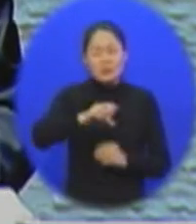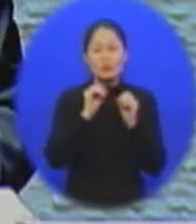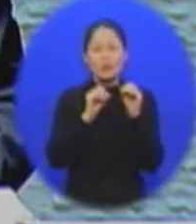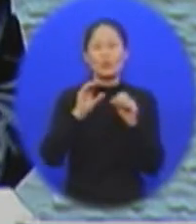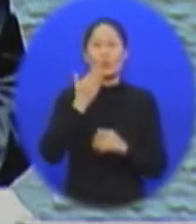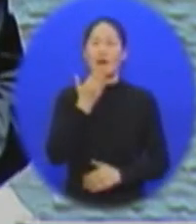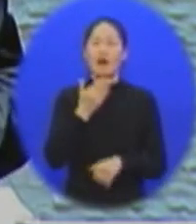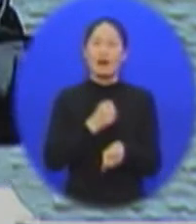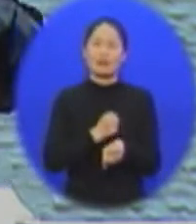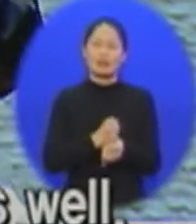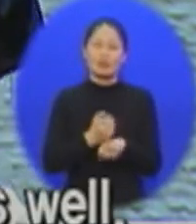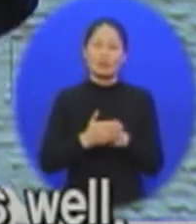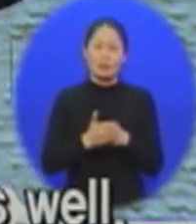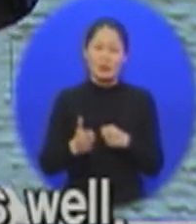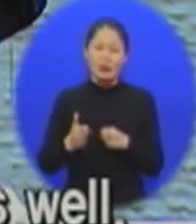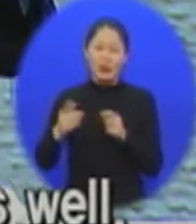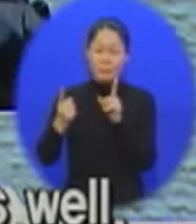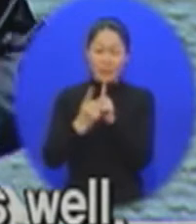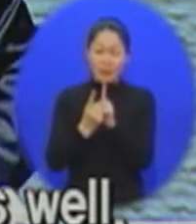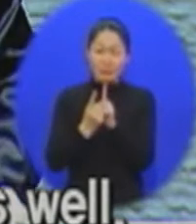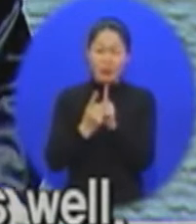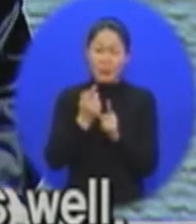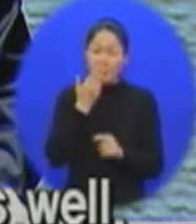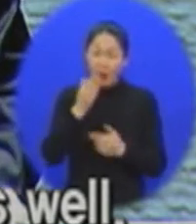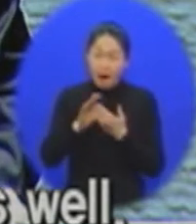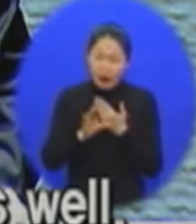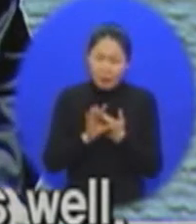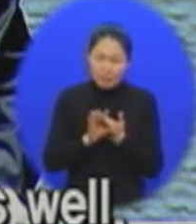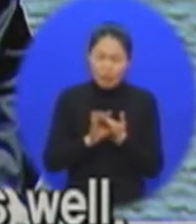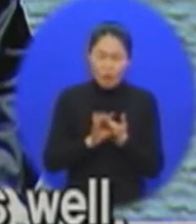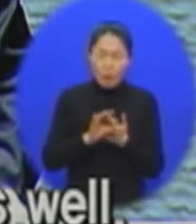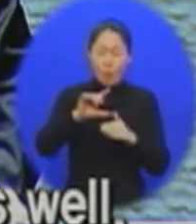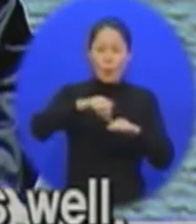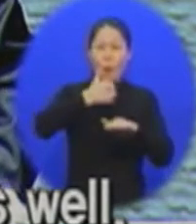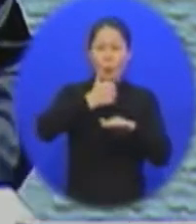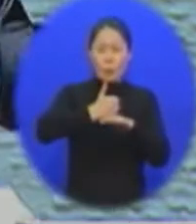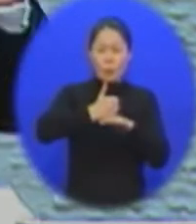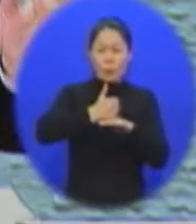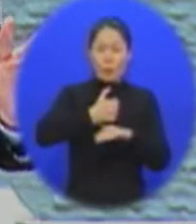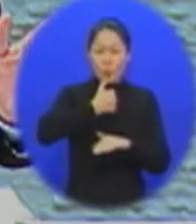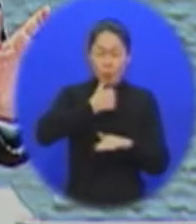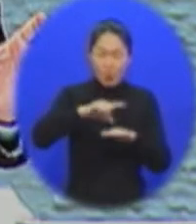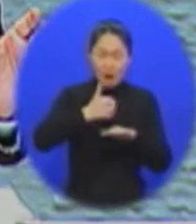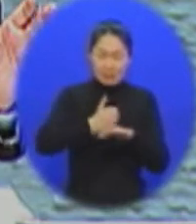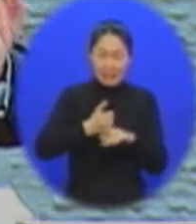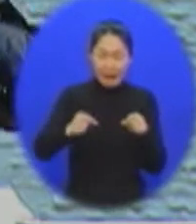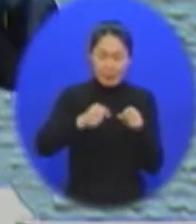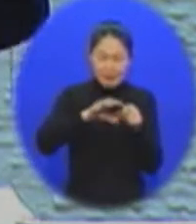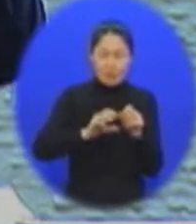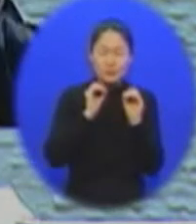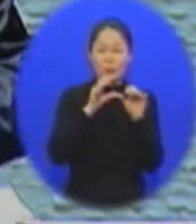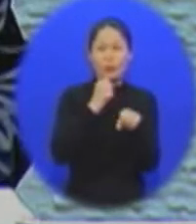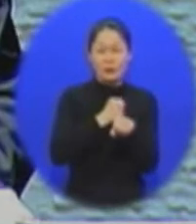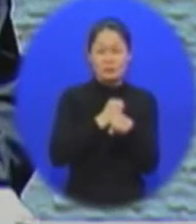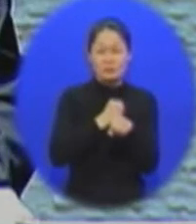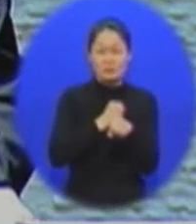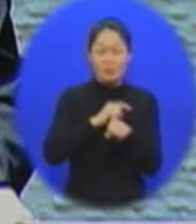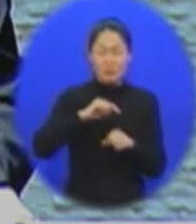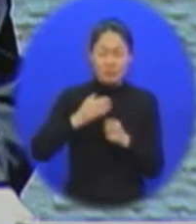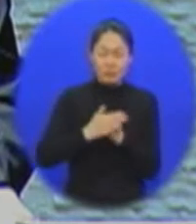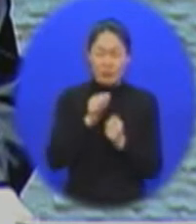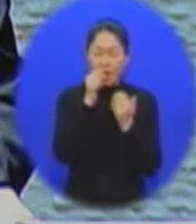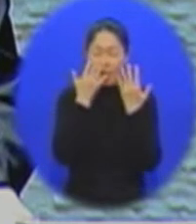수만 있으면 로마 황제 앞에 가서 전도해야 될 그래서 풀려나는 것보다 그냥 재판 받는 걸 원